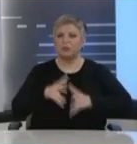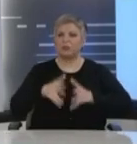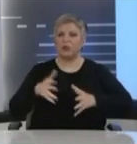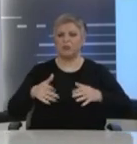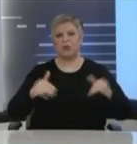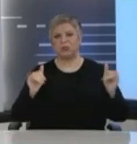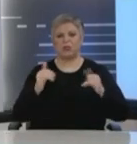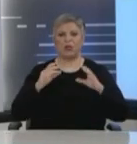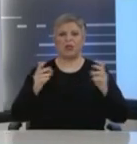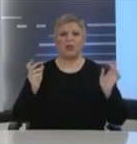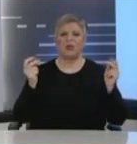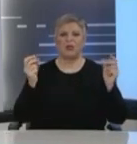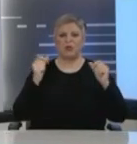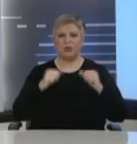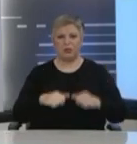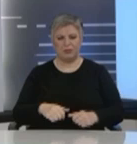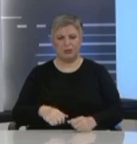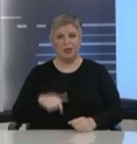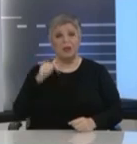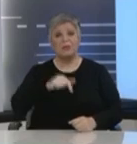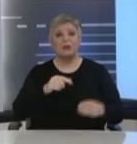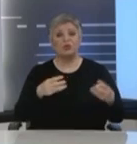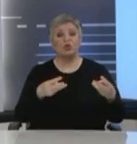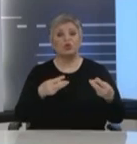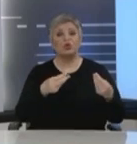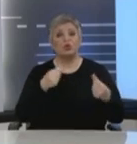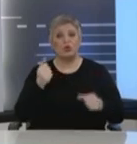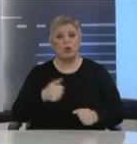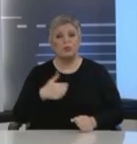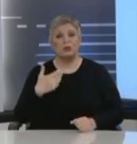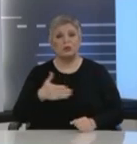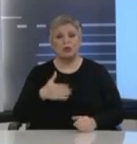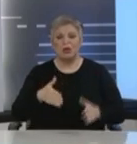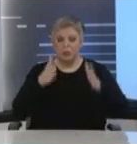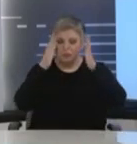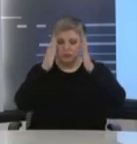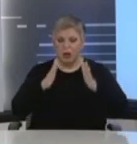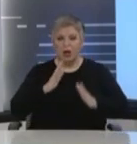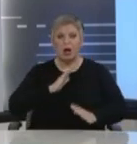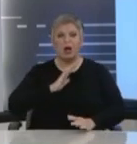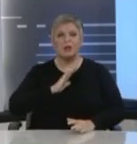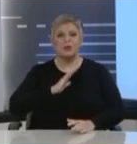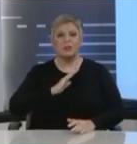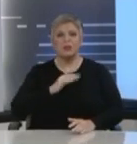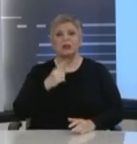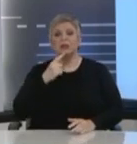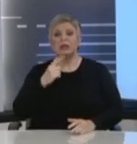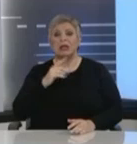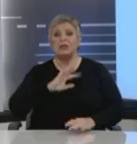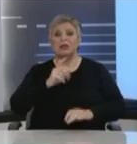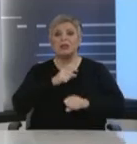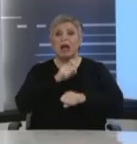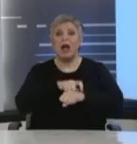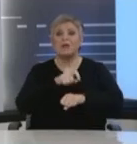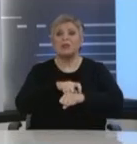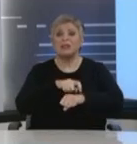Είναι η ίδια επικίνδυνη λογική που οδηγεί σε καθεστωτικές αντιλήψεις του τύπου «Τώρα είναι η ώρα να κατακτήσουμε